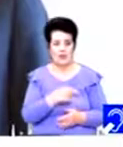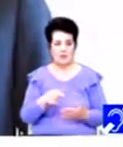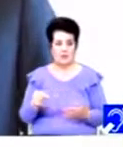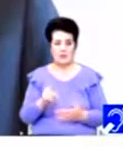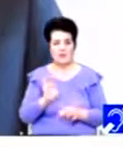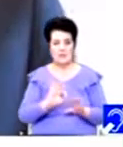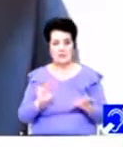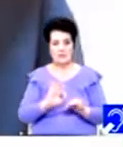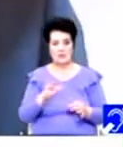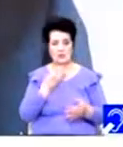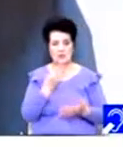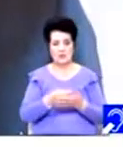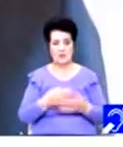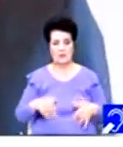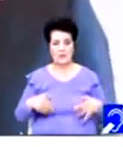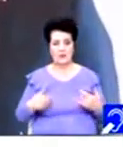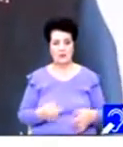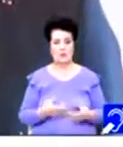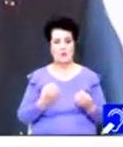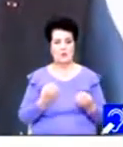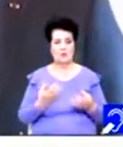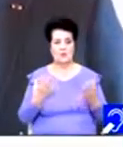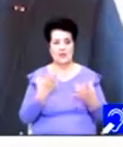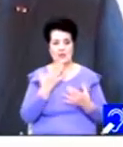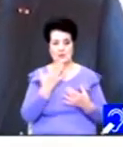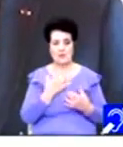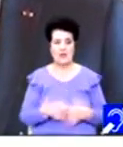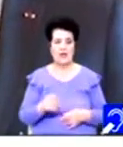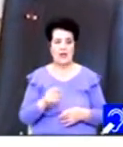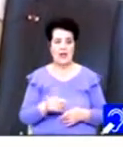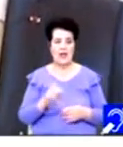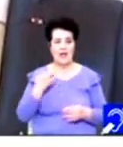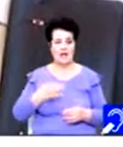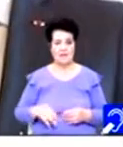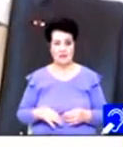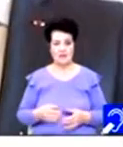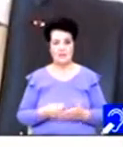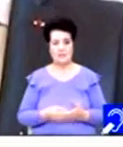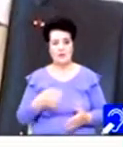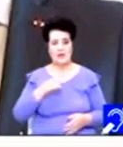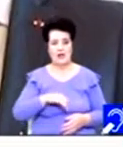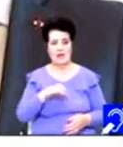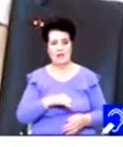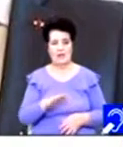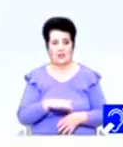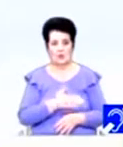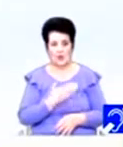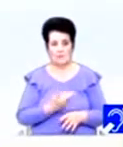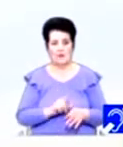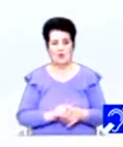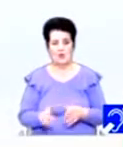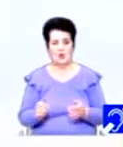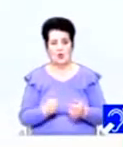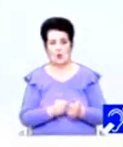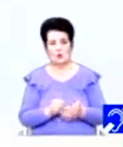în mesajul său de felicitare cu prilejul Zilei Naționale a Republicii Franceze că apreciază caracterul durabil și constructiv